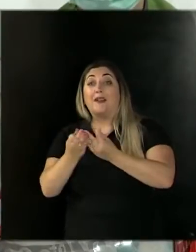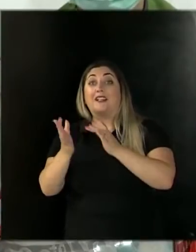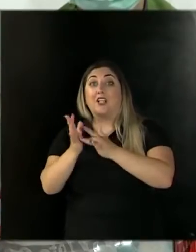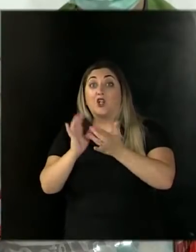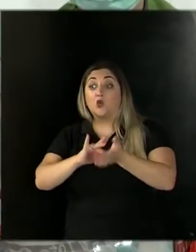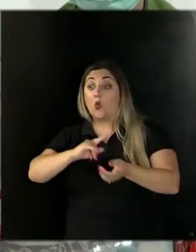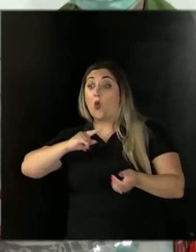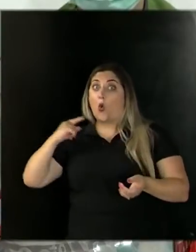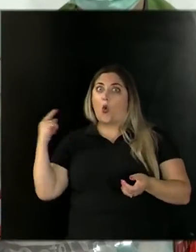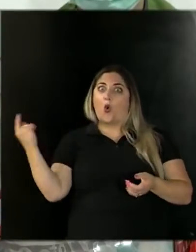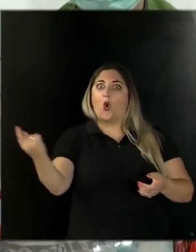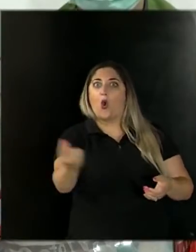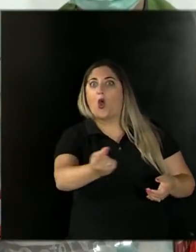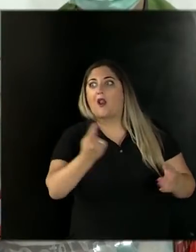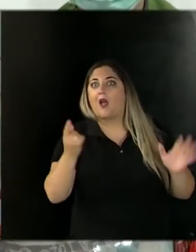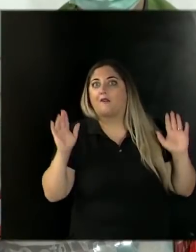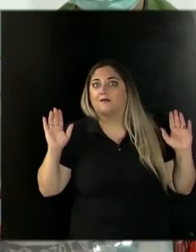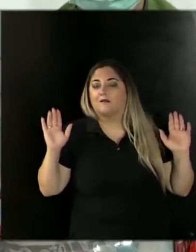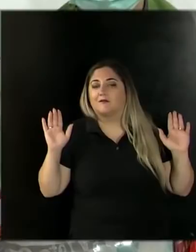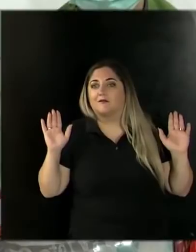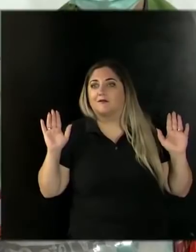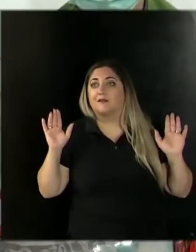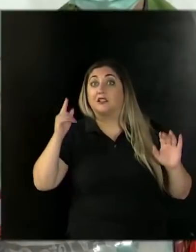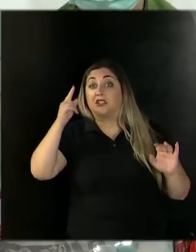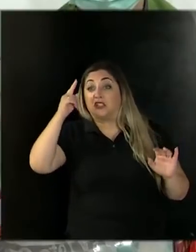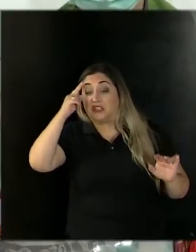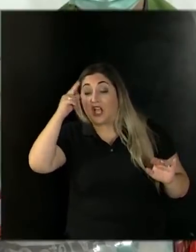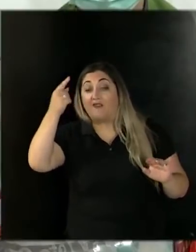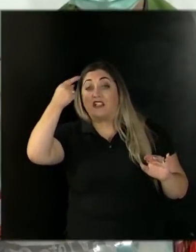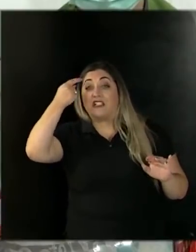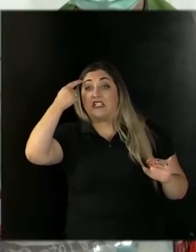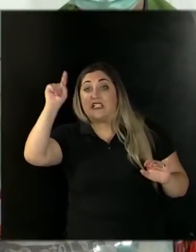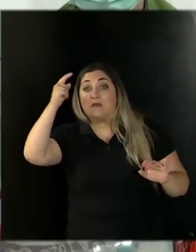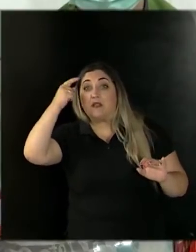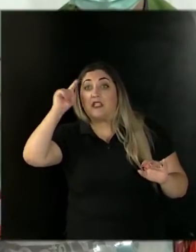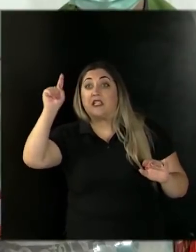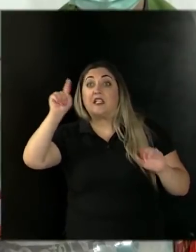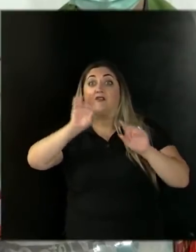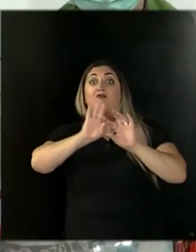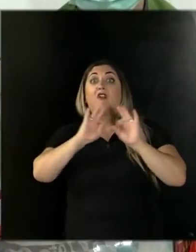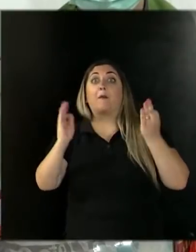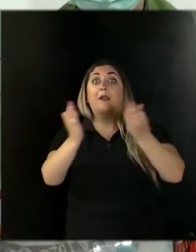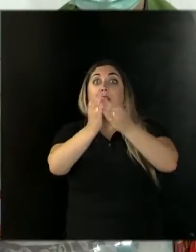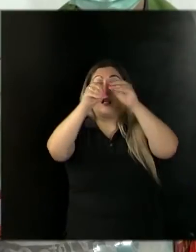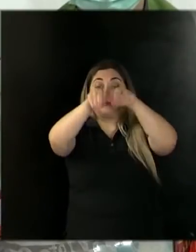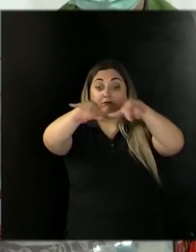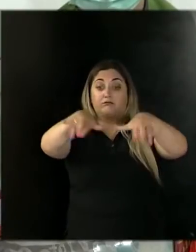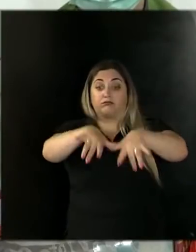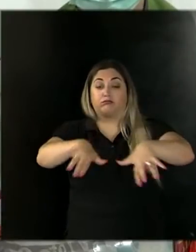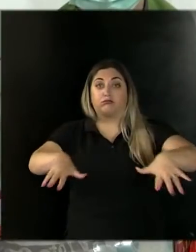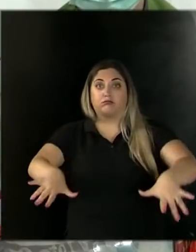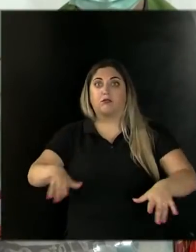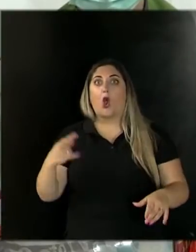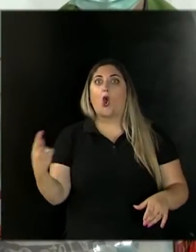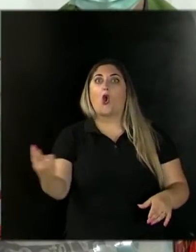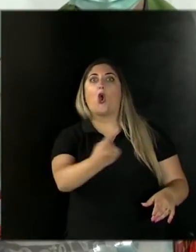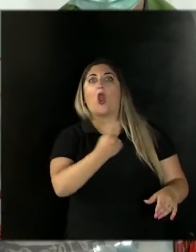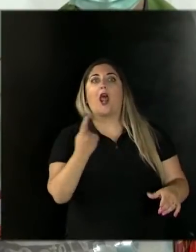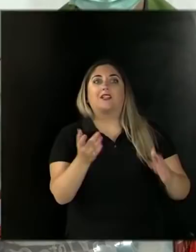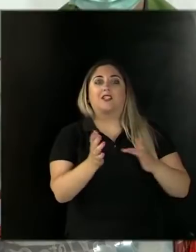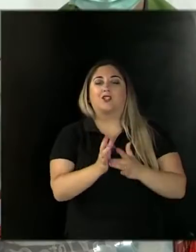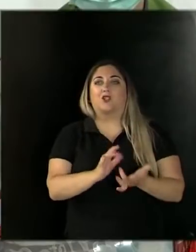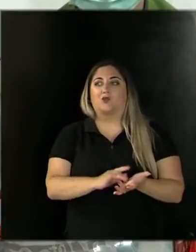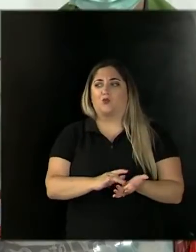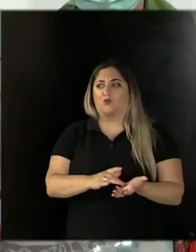Ġesu. Fil-fatt minnhom isemmu membri tal-familja tiegħu. Dan